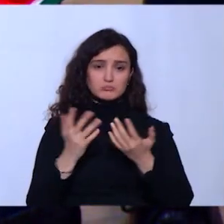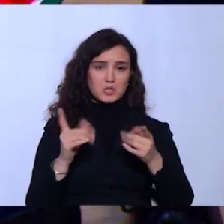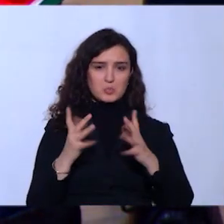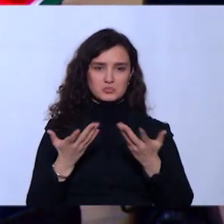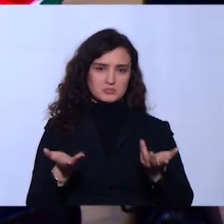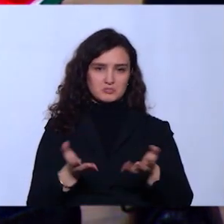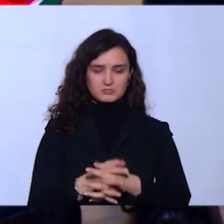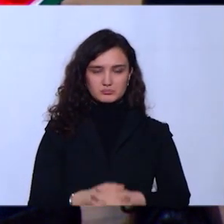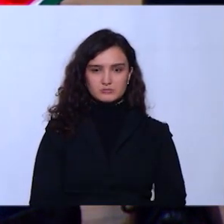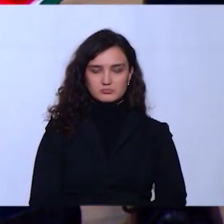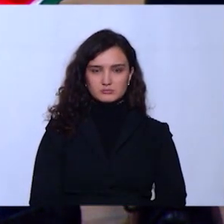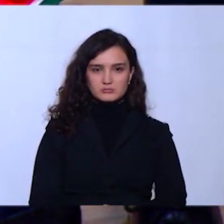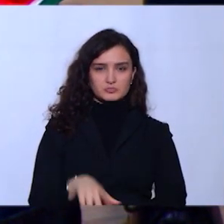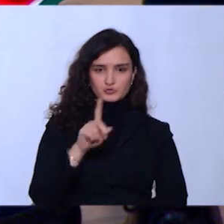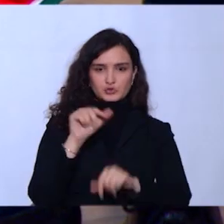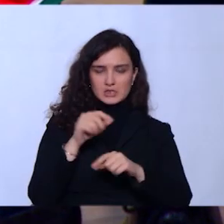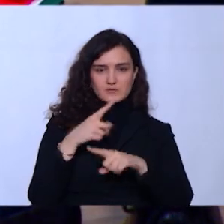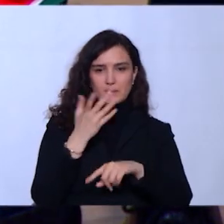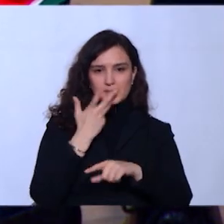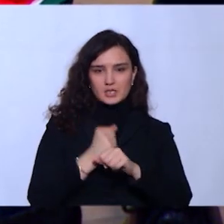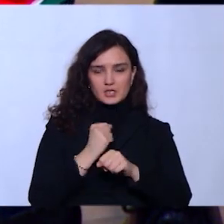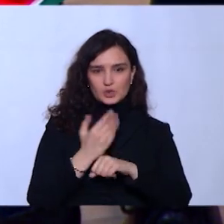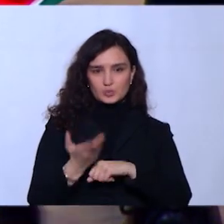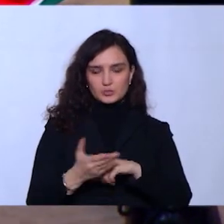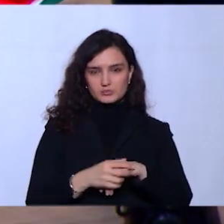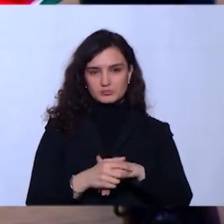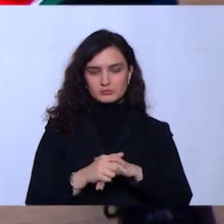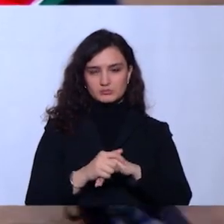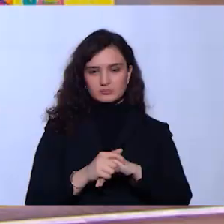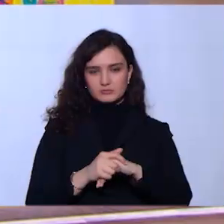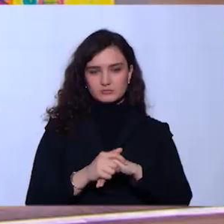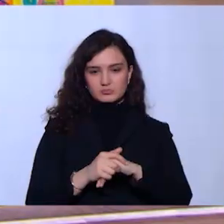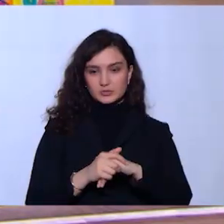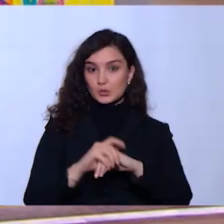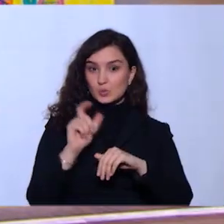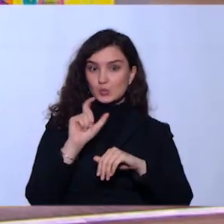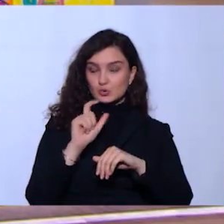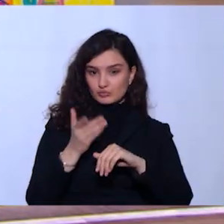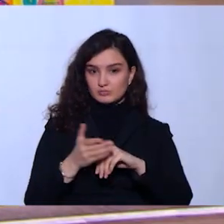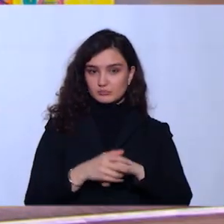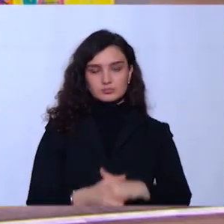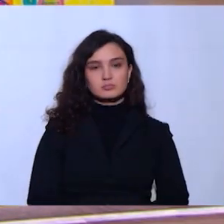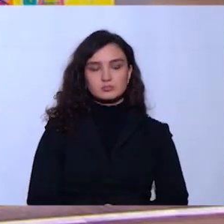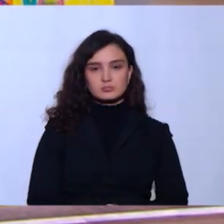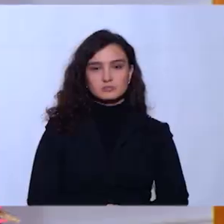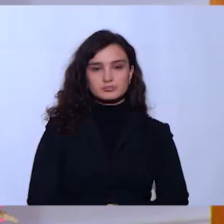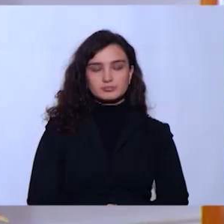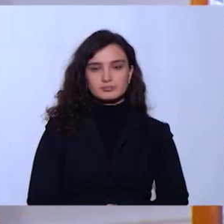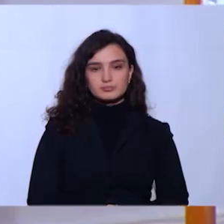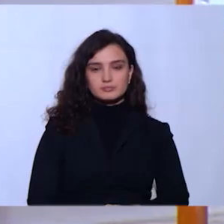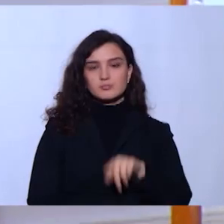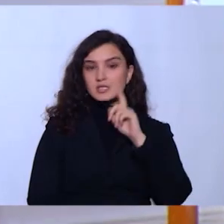მოხდა? თქვენ შეგიძლიათ სხვა ფერი გააფერადოთ. უცბად მომხდა ლურჯი ხელში და